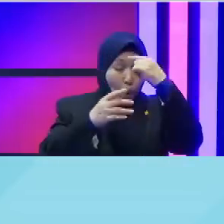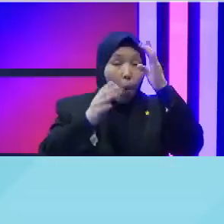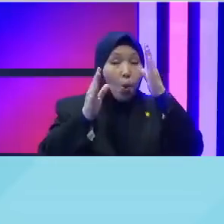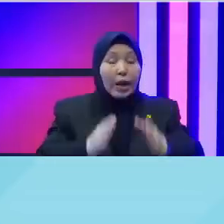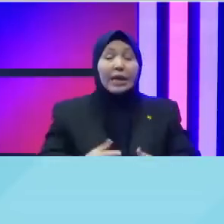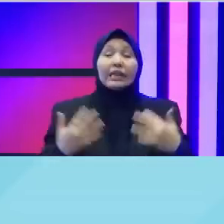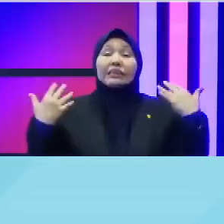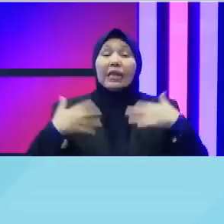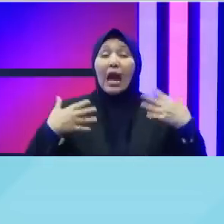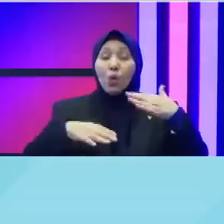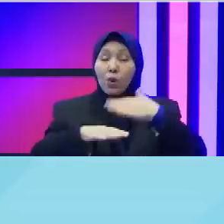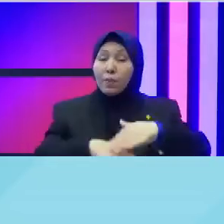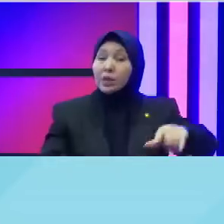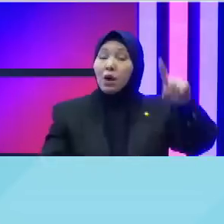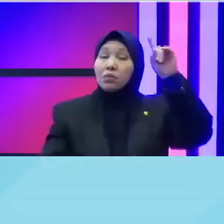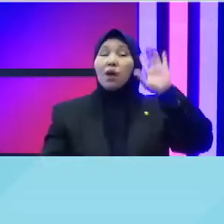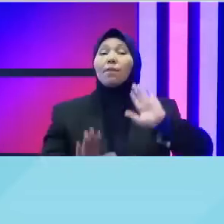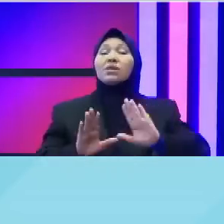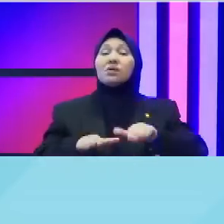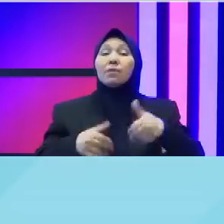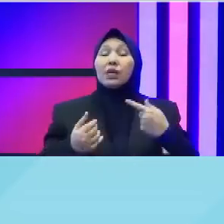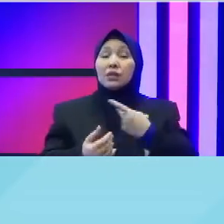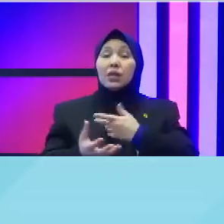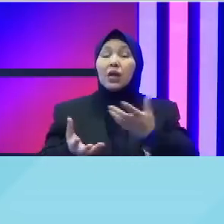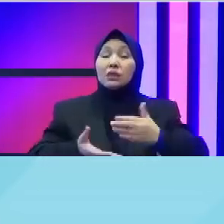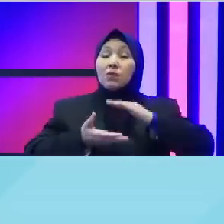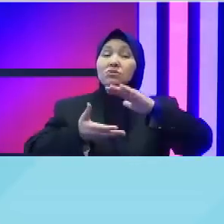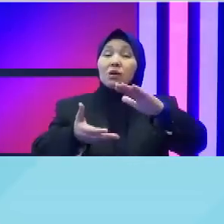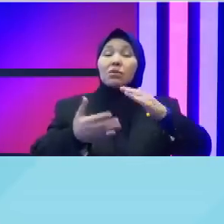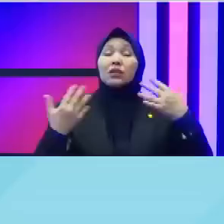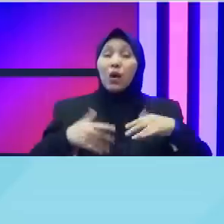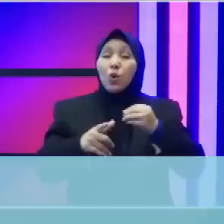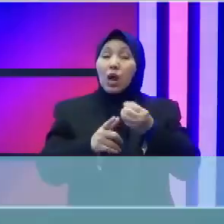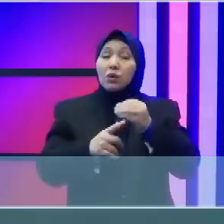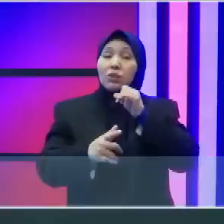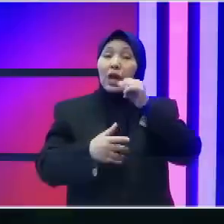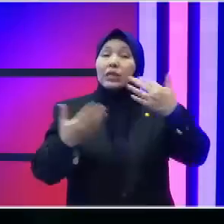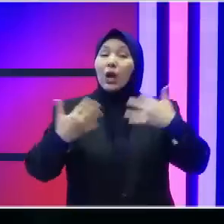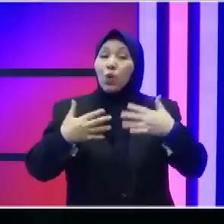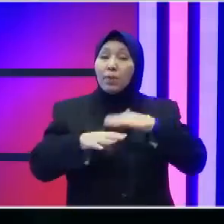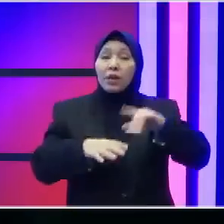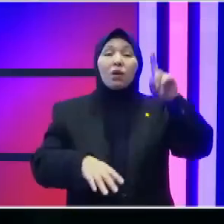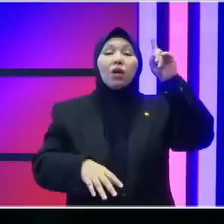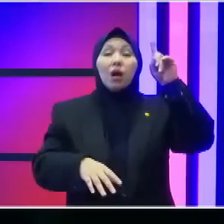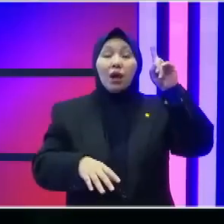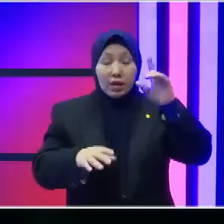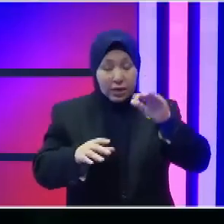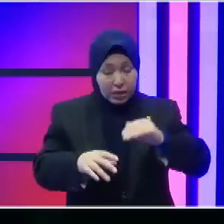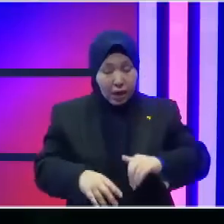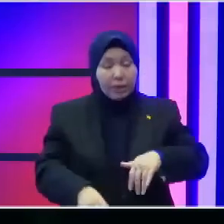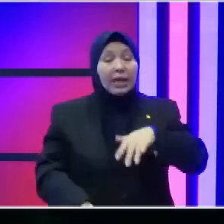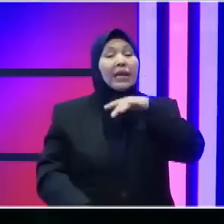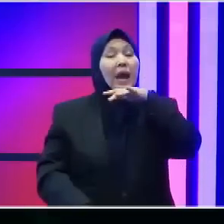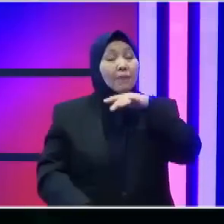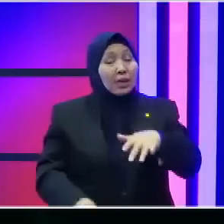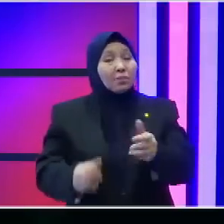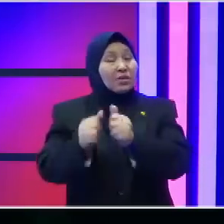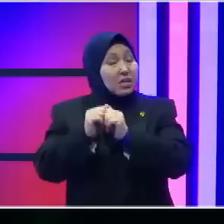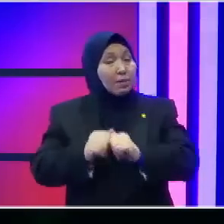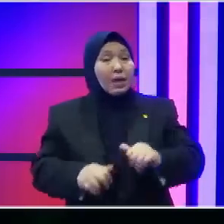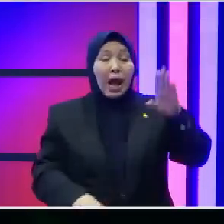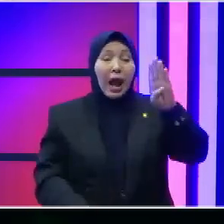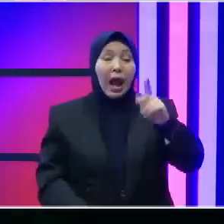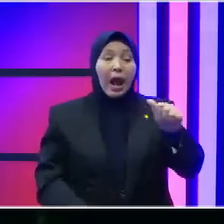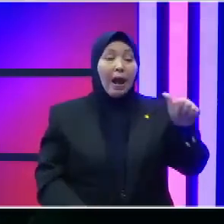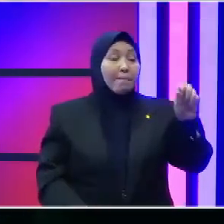Allah. Persoalannya ialah macam mana kita nak tahu orang yang kita sampaikan itu takut ke tak takut? Ha, kan? Nabi bersama dengan Abu Sufyan itu